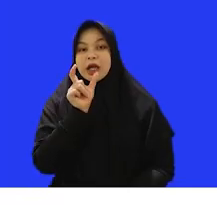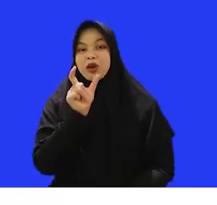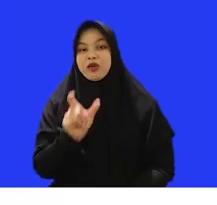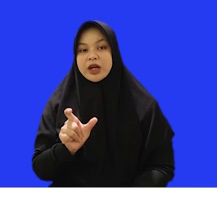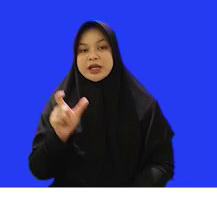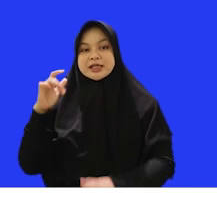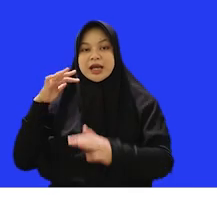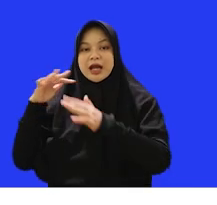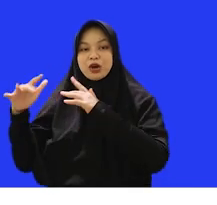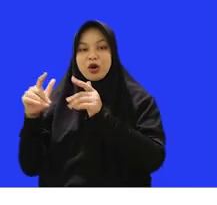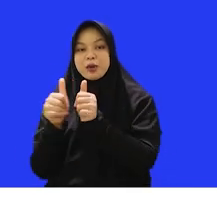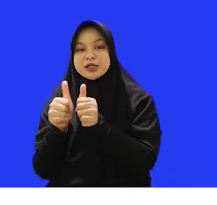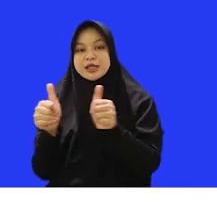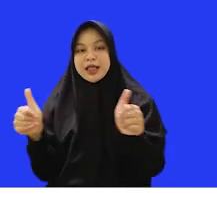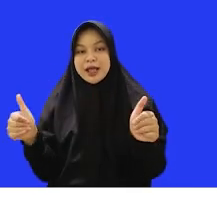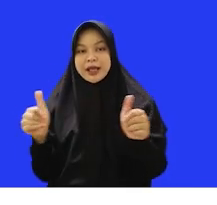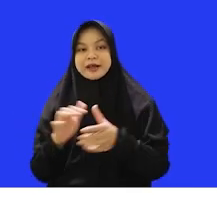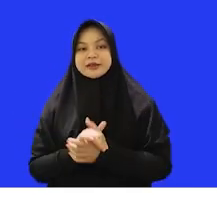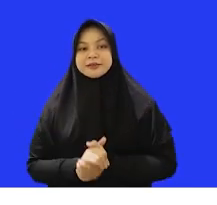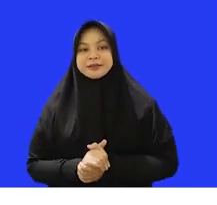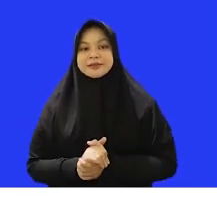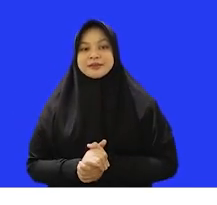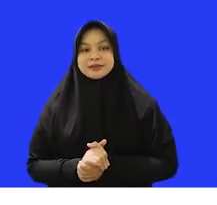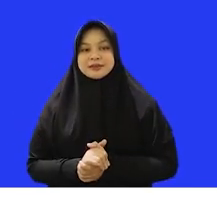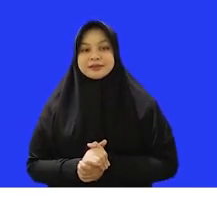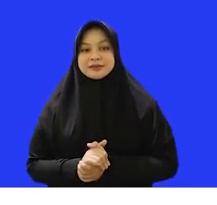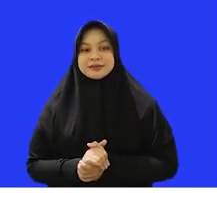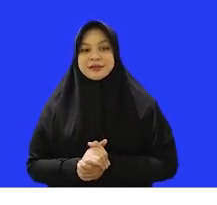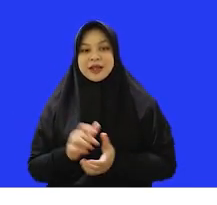Definisi akomodasi yang layak.